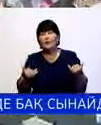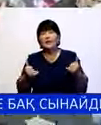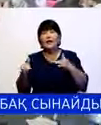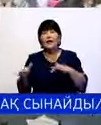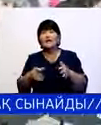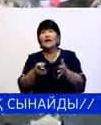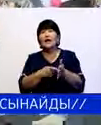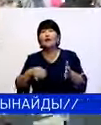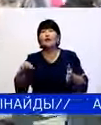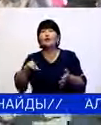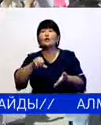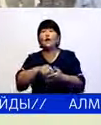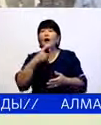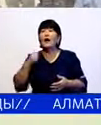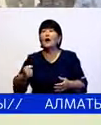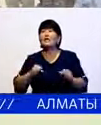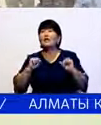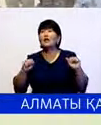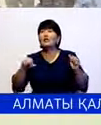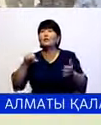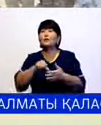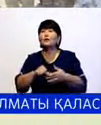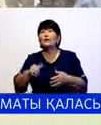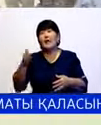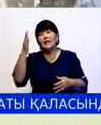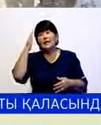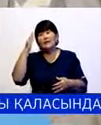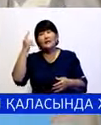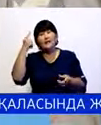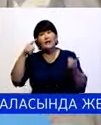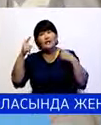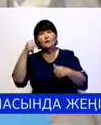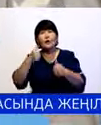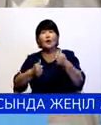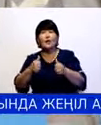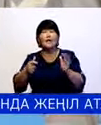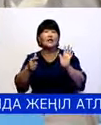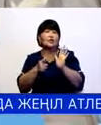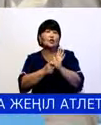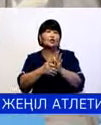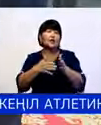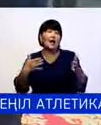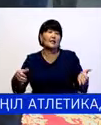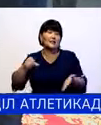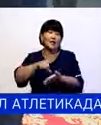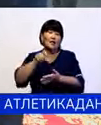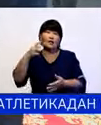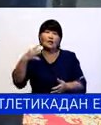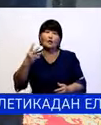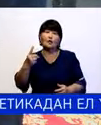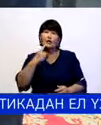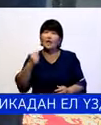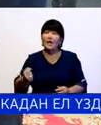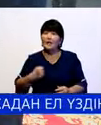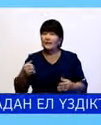Қарағанды облысында өтті. Әскери спорт түрлерінен зияткерлік және шығармашылық конкурстарда 700-ден аса қатысушы 43 әскери топ